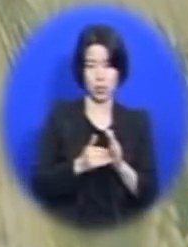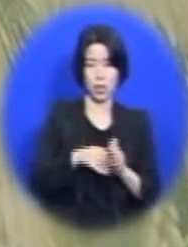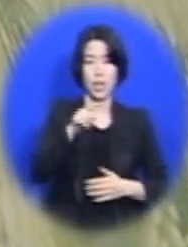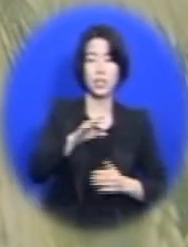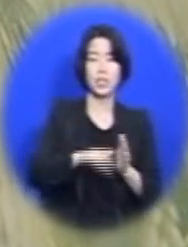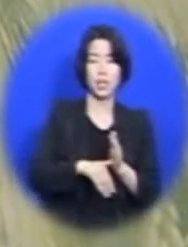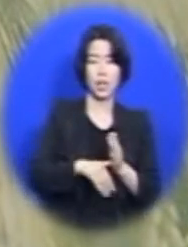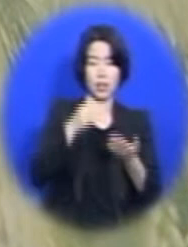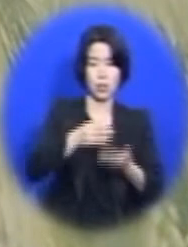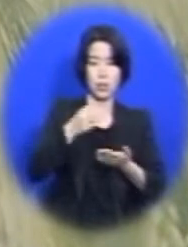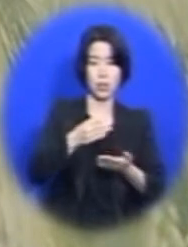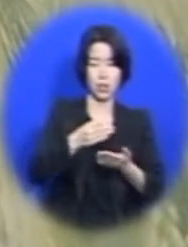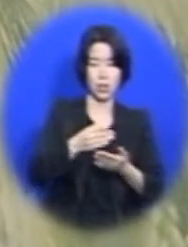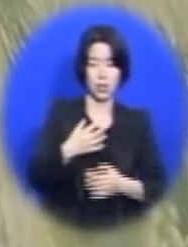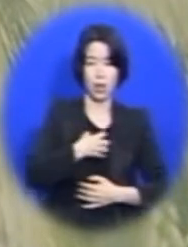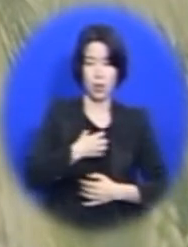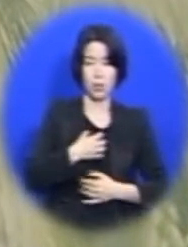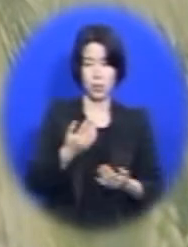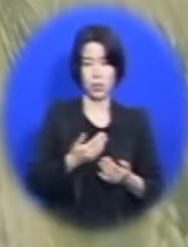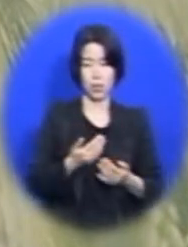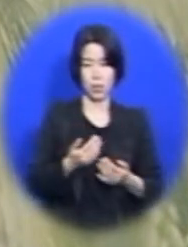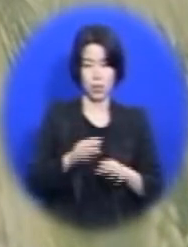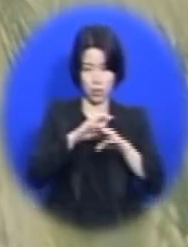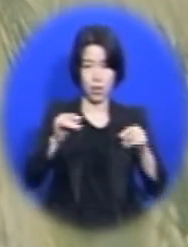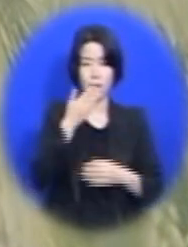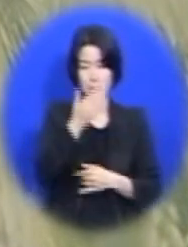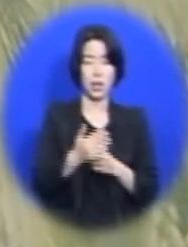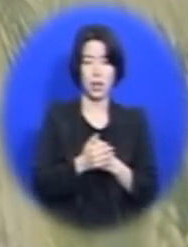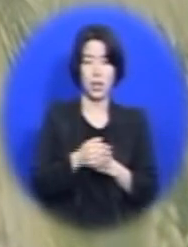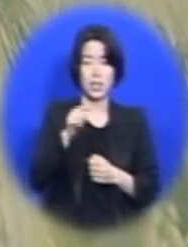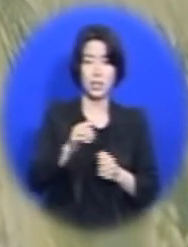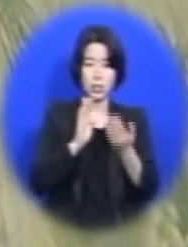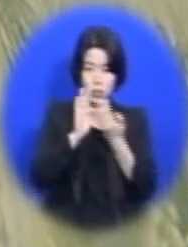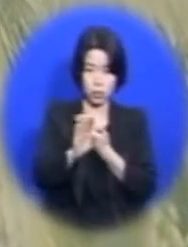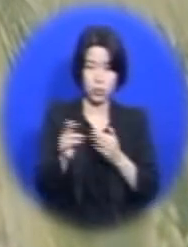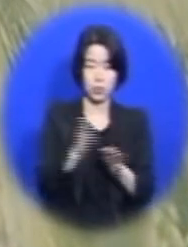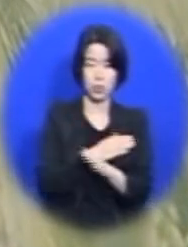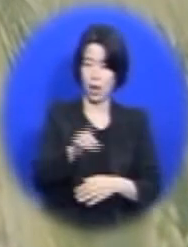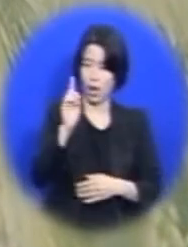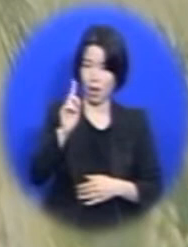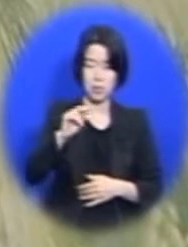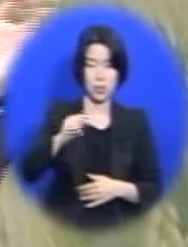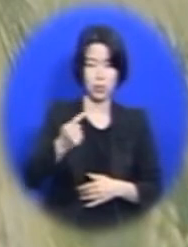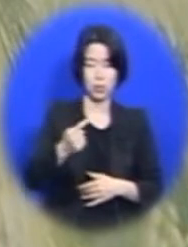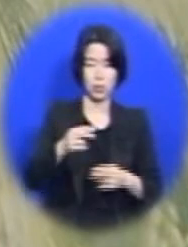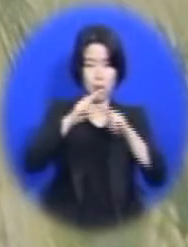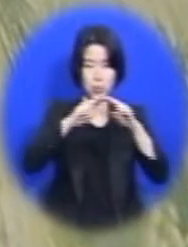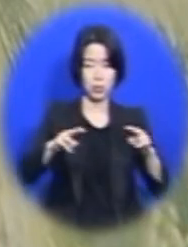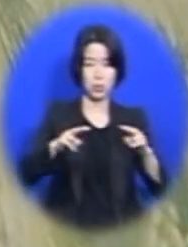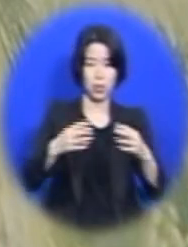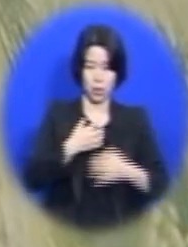그때의 재정이 위기가 넘어갔습니다. 그리고는 그 이후부터는 한 번도 부도 위기에 몰린